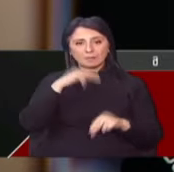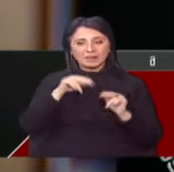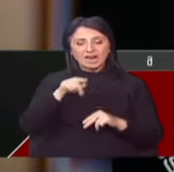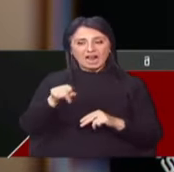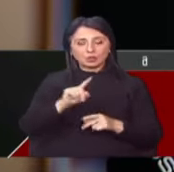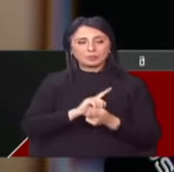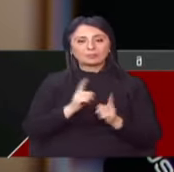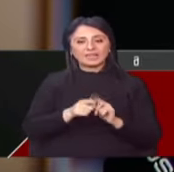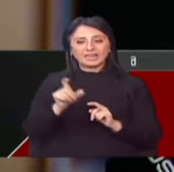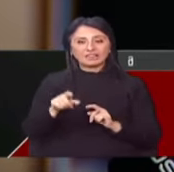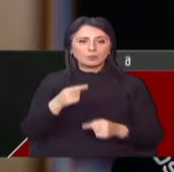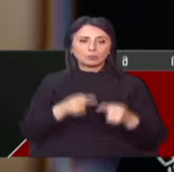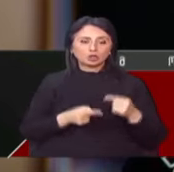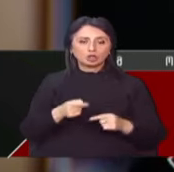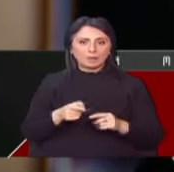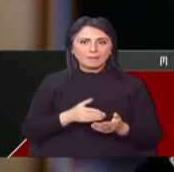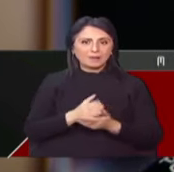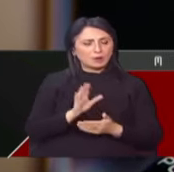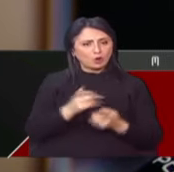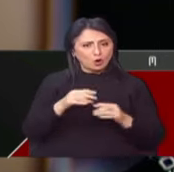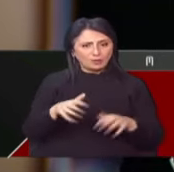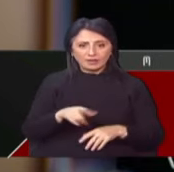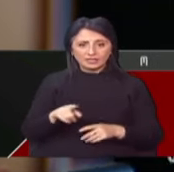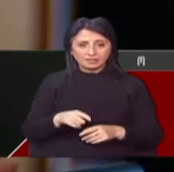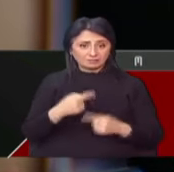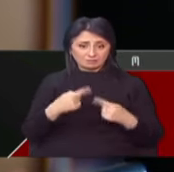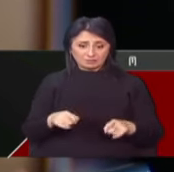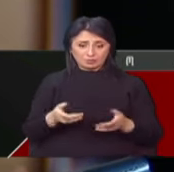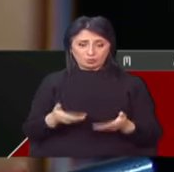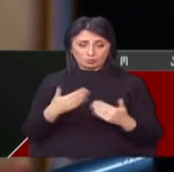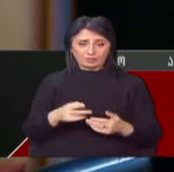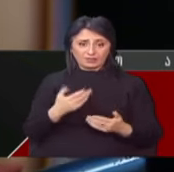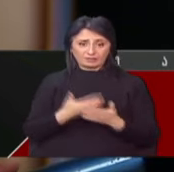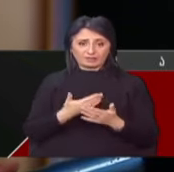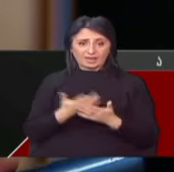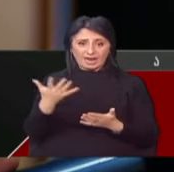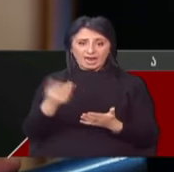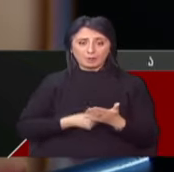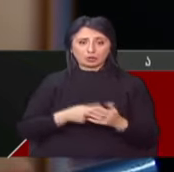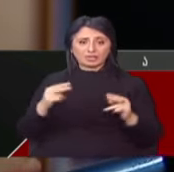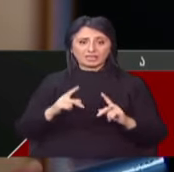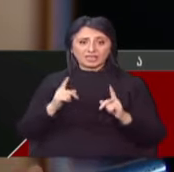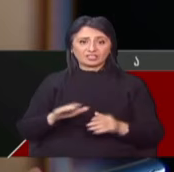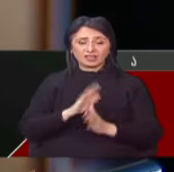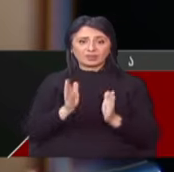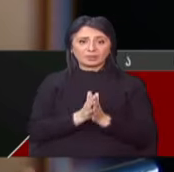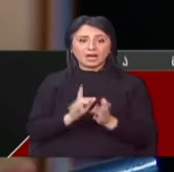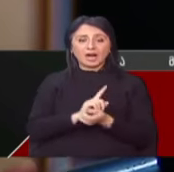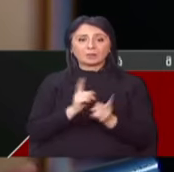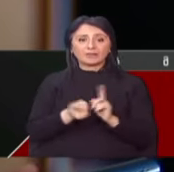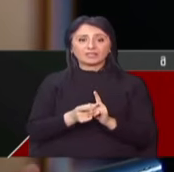ბრალდებულები პირიქით ბრძოლობდნენ ამ მიმართულებით, ამის საპირისპიროდ არ მხოლოდ ის არის, რომ ხელმოწერი დაადასტურეს ეს ყველაფერი,